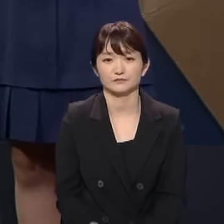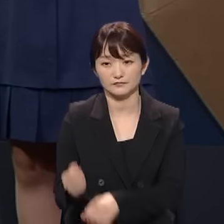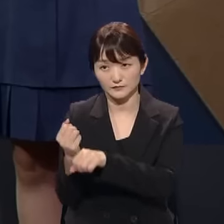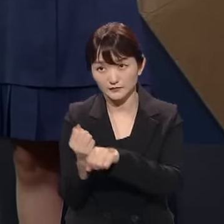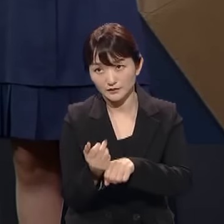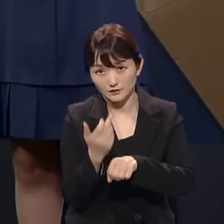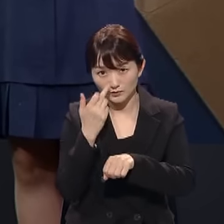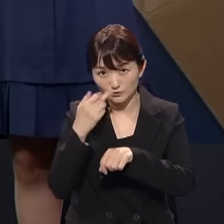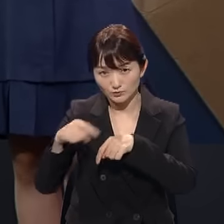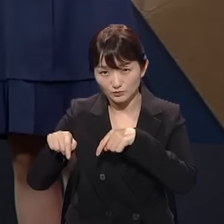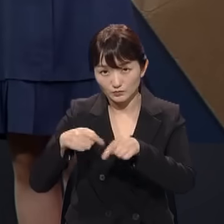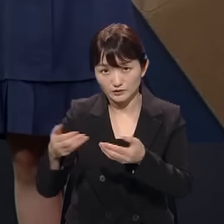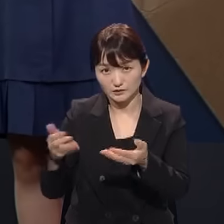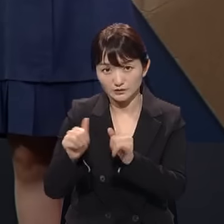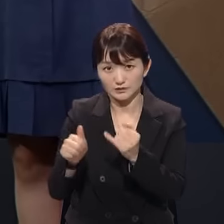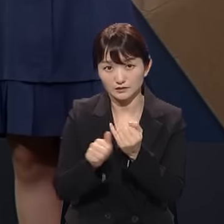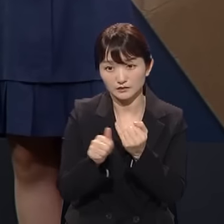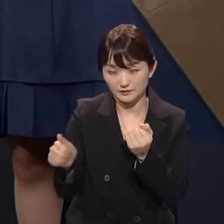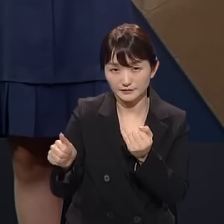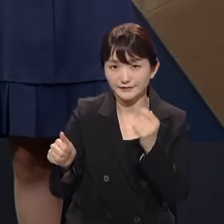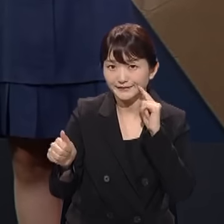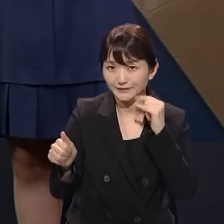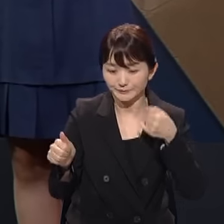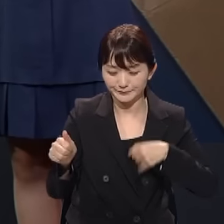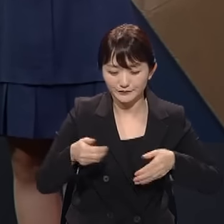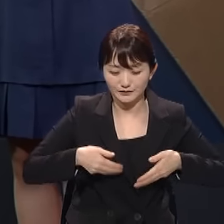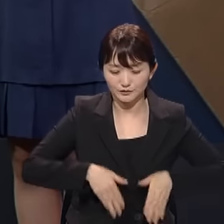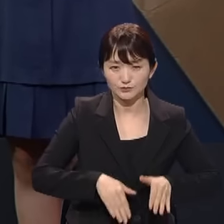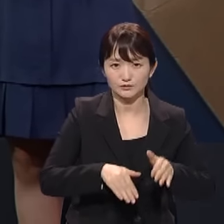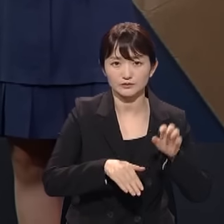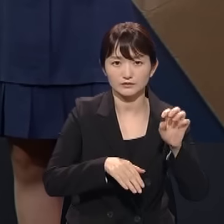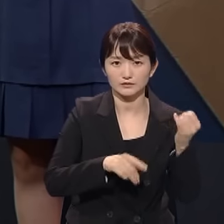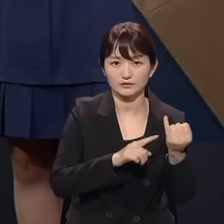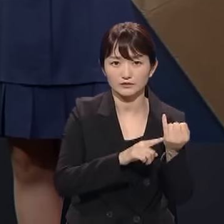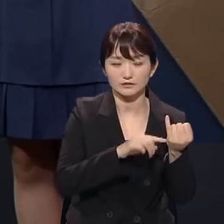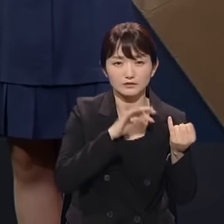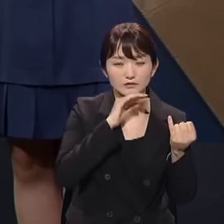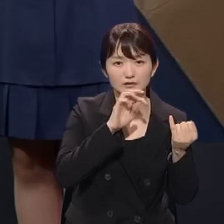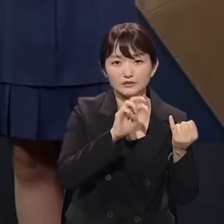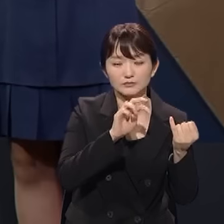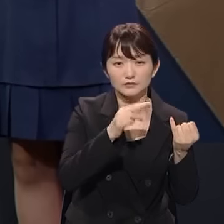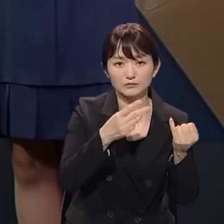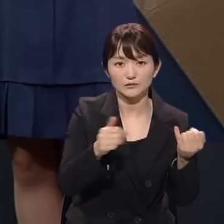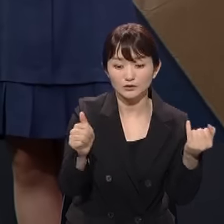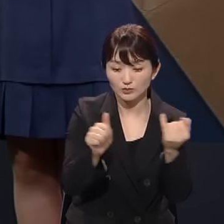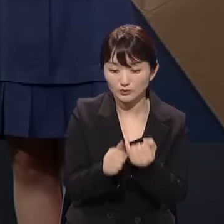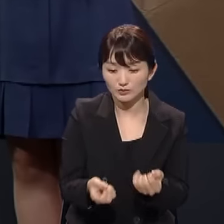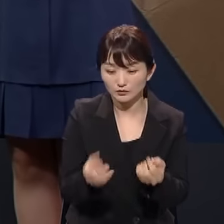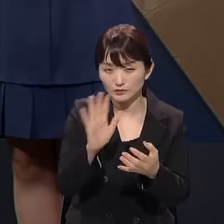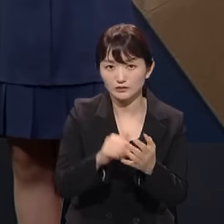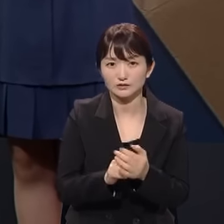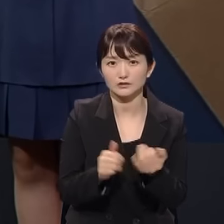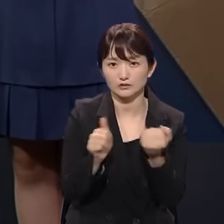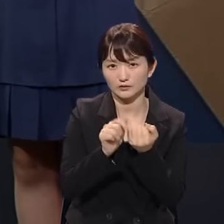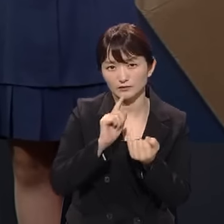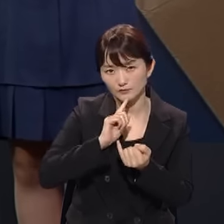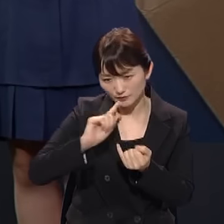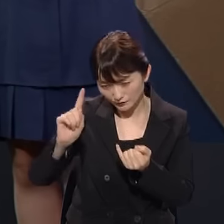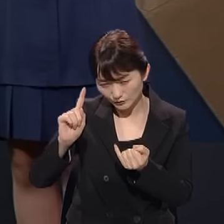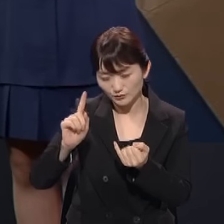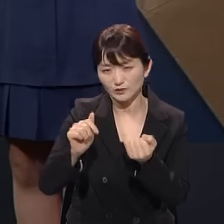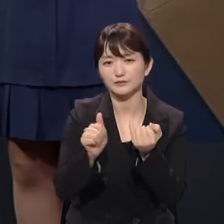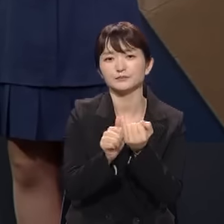골프코치로 일하는 남편과 예쁜 딸을 출산한 30대 여성. 결혼식만 올리지 않았을 뿐 혼인신고도 한 어엿한